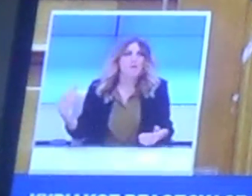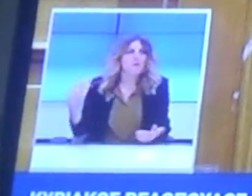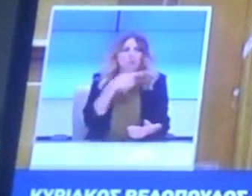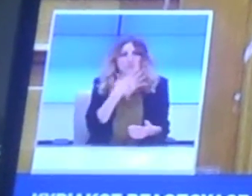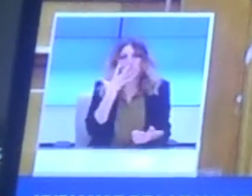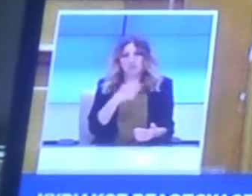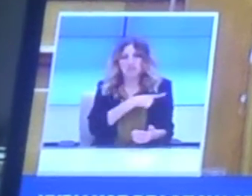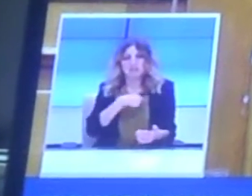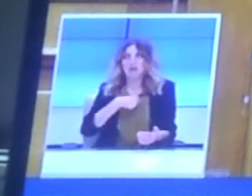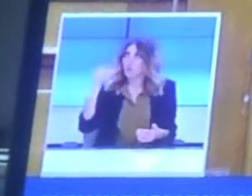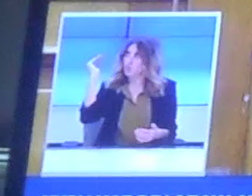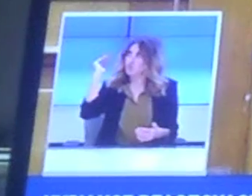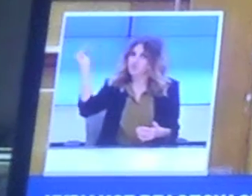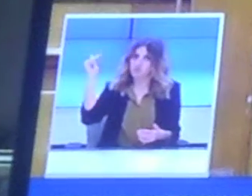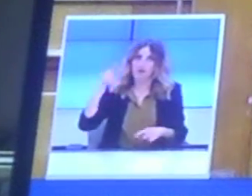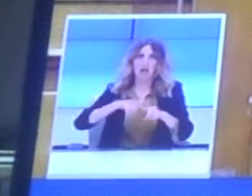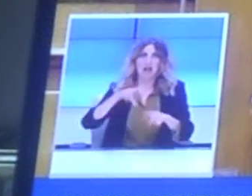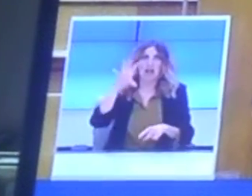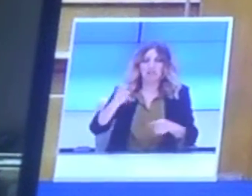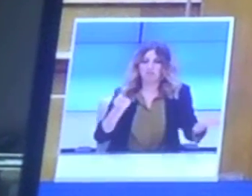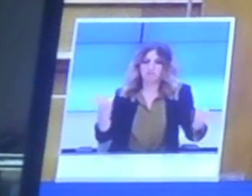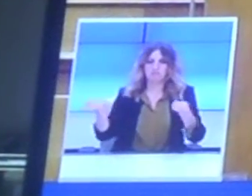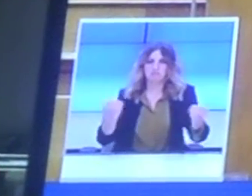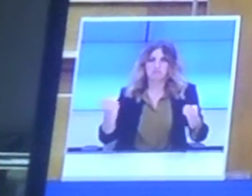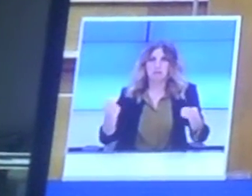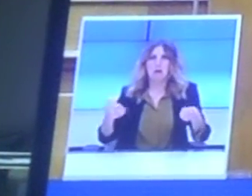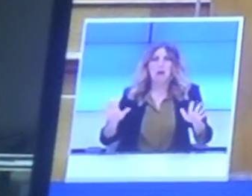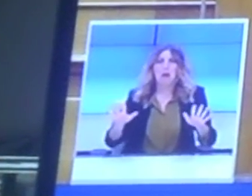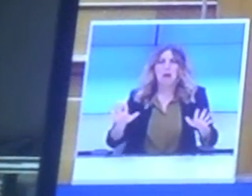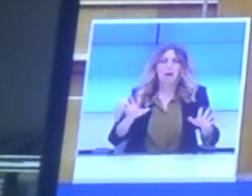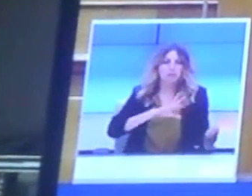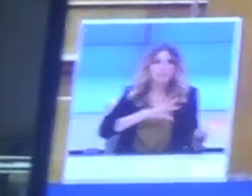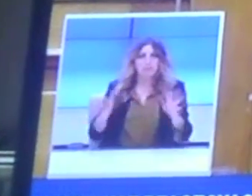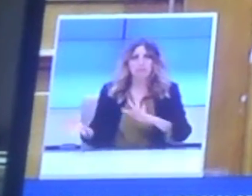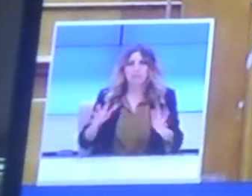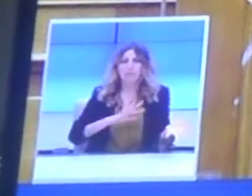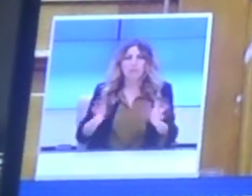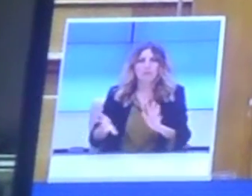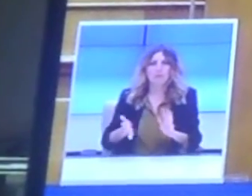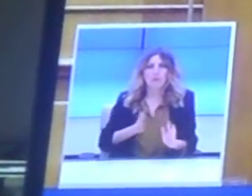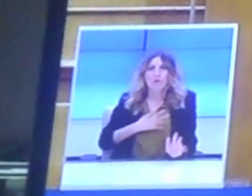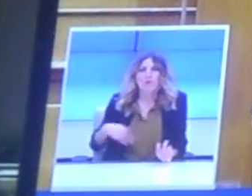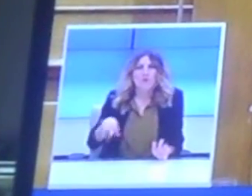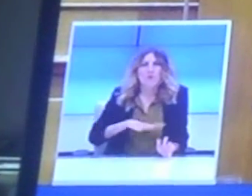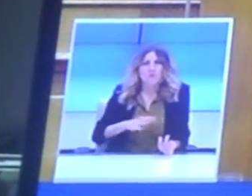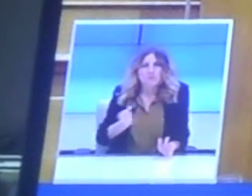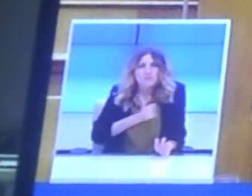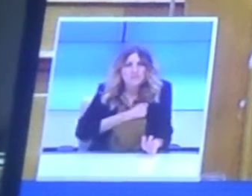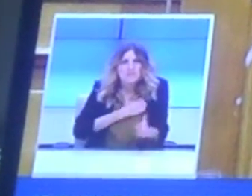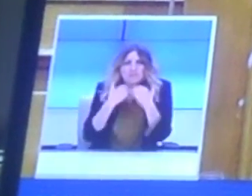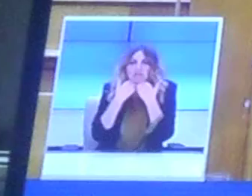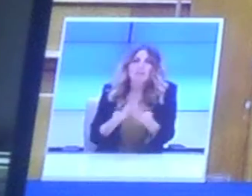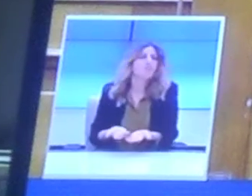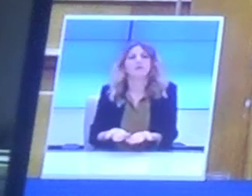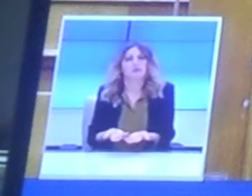αυτός και οι υπουργοί του, όλα αυτά που πρεσβεύει αυτός και οι εμπειρογνώμονες είναι τα σωστά. Και θα σας αποδείξω γιατί αποτύχατε.